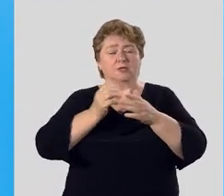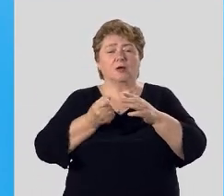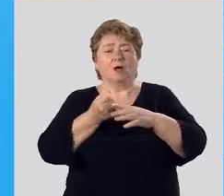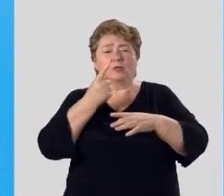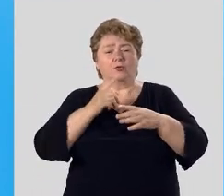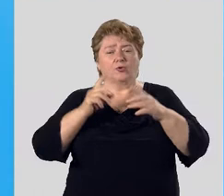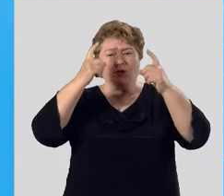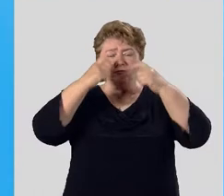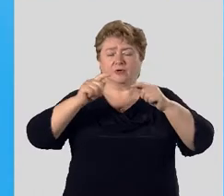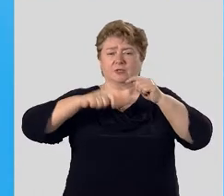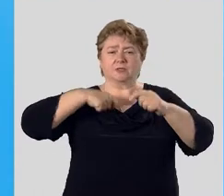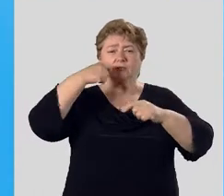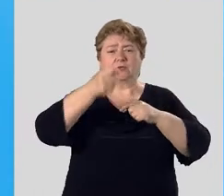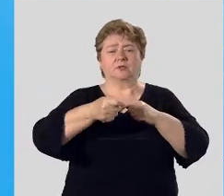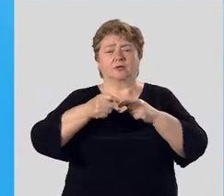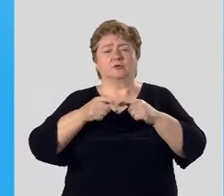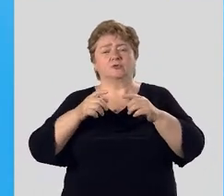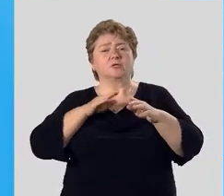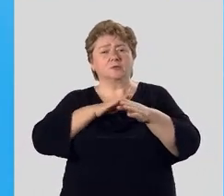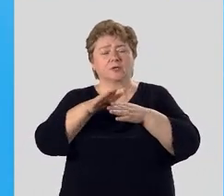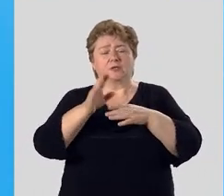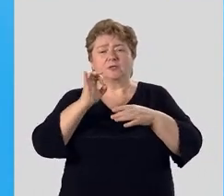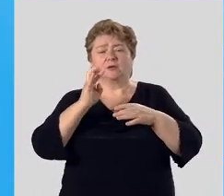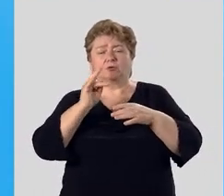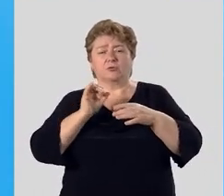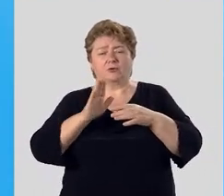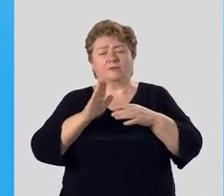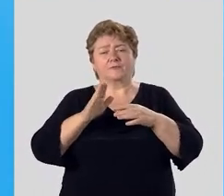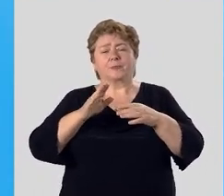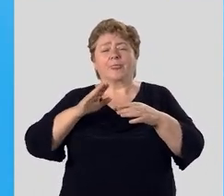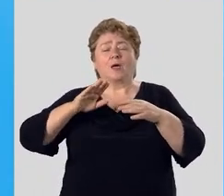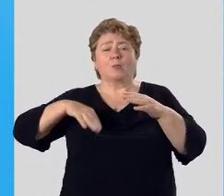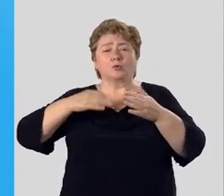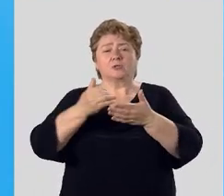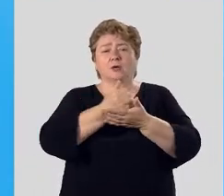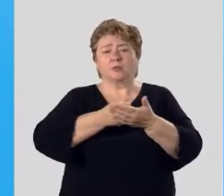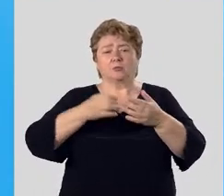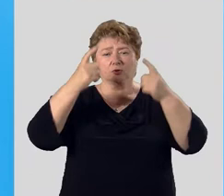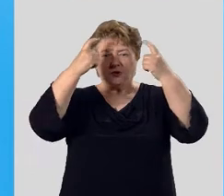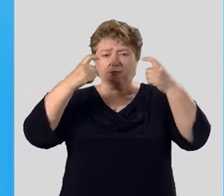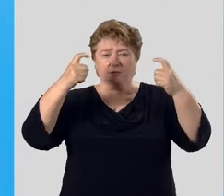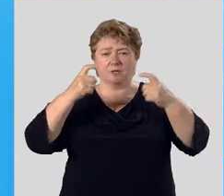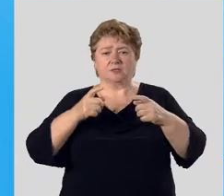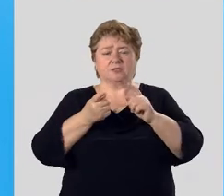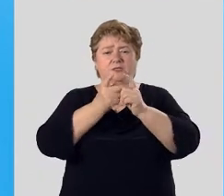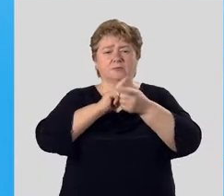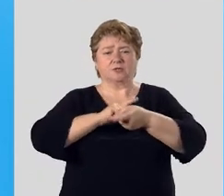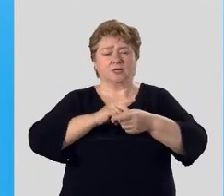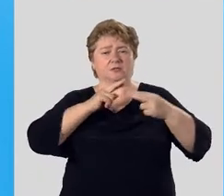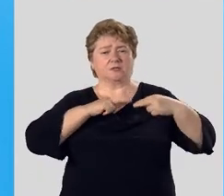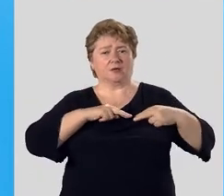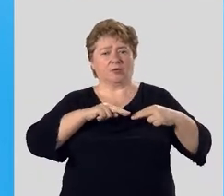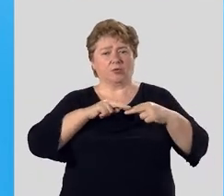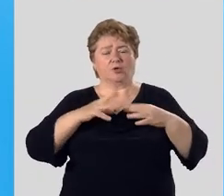оттуда информация передается исполнительным нейронам. После обработки информации изменяется